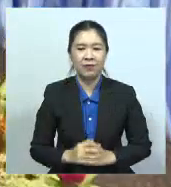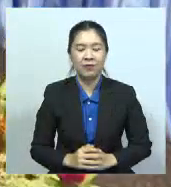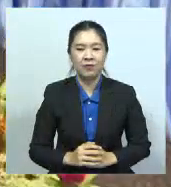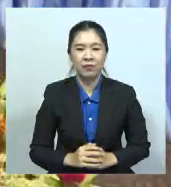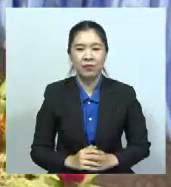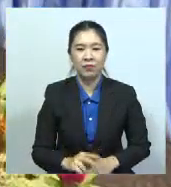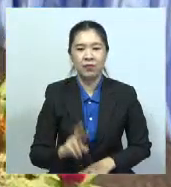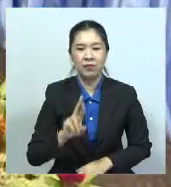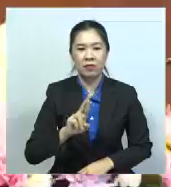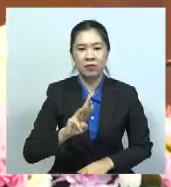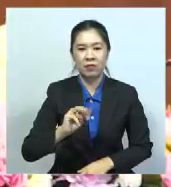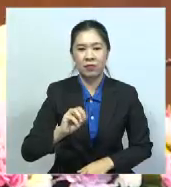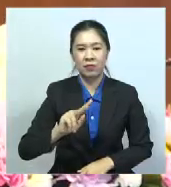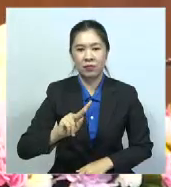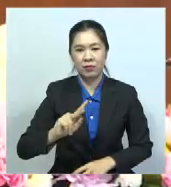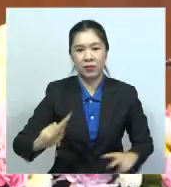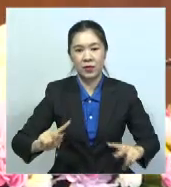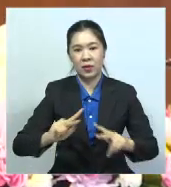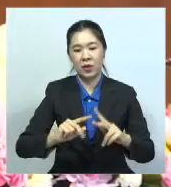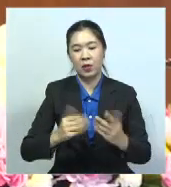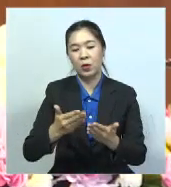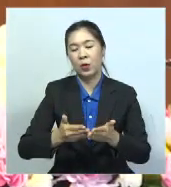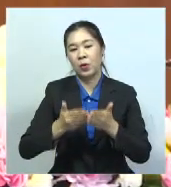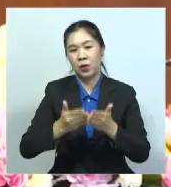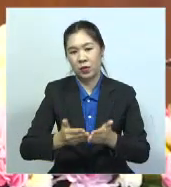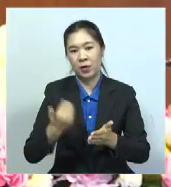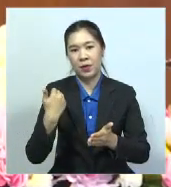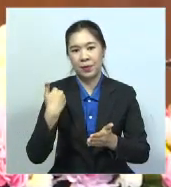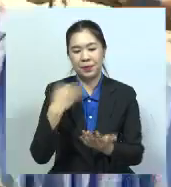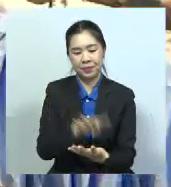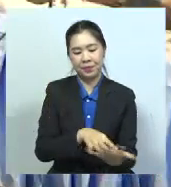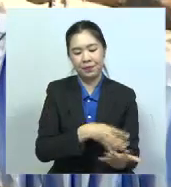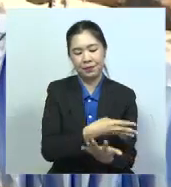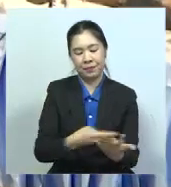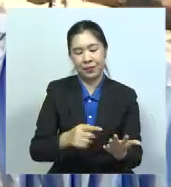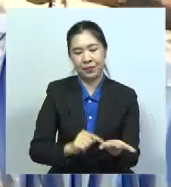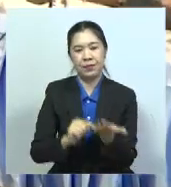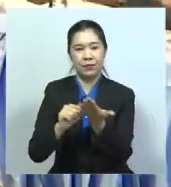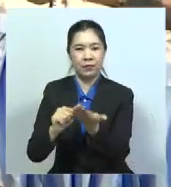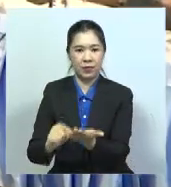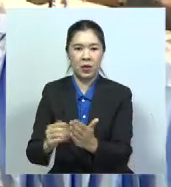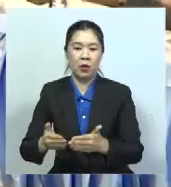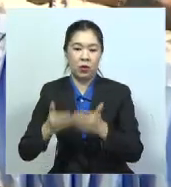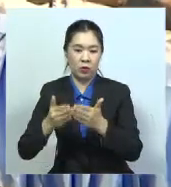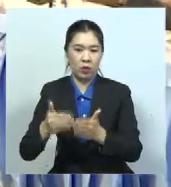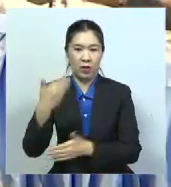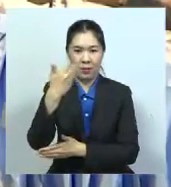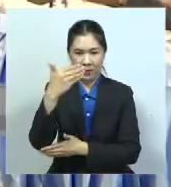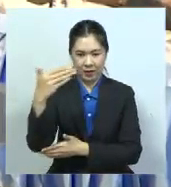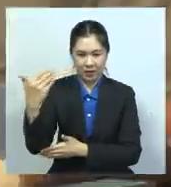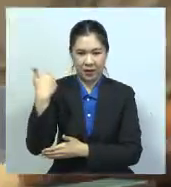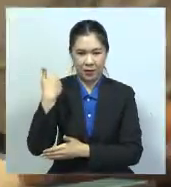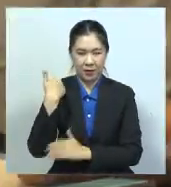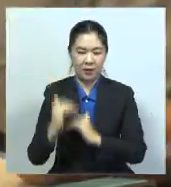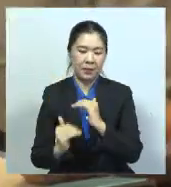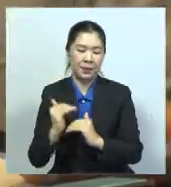ของรัฐมนตรีช่วยว่าการกระทรวงคมนาคมคุณอธิรัตน์รัตนเศรษฐ์นะครับได้มีการมอบนโยบายที่การท่าเรือแห่งประเทศไทยเร่งรัดโครง